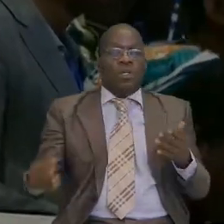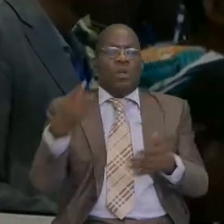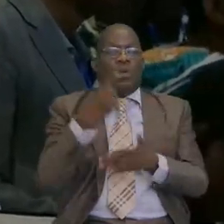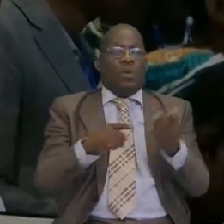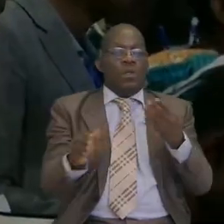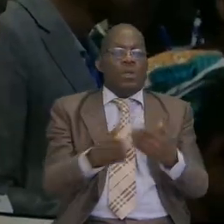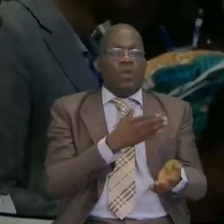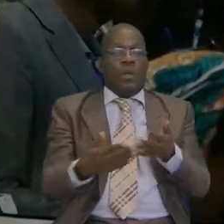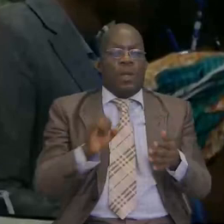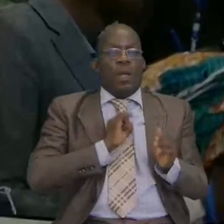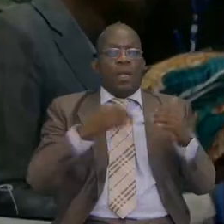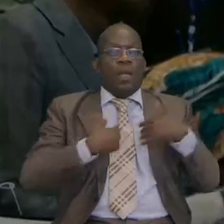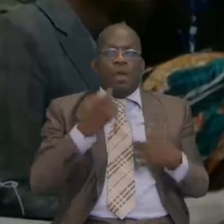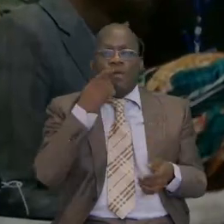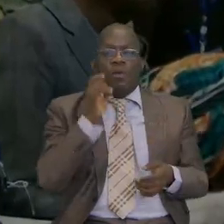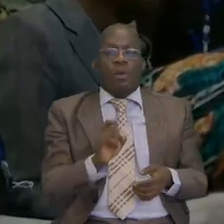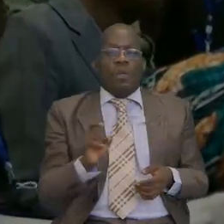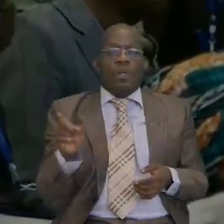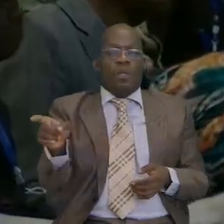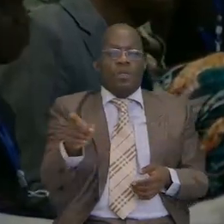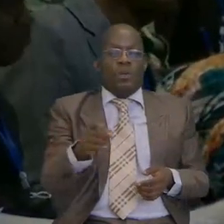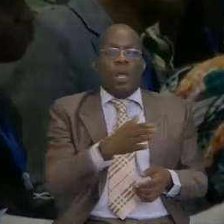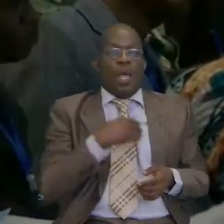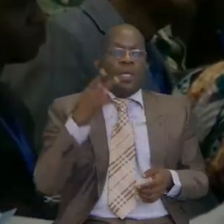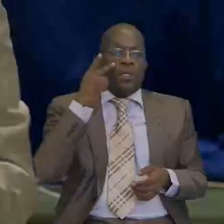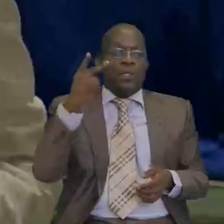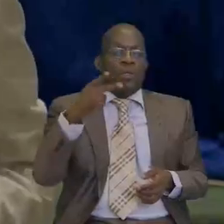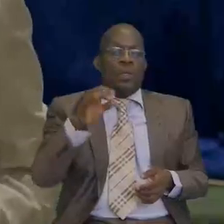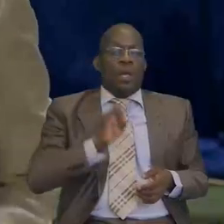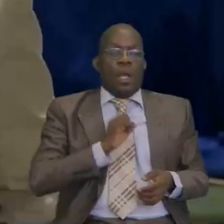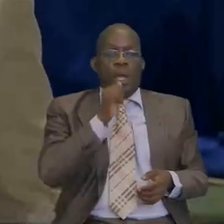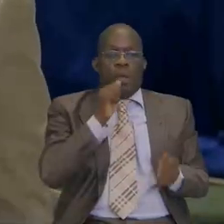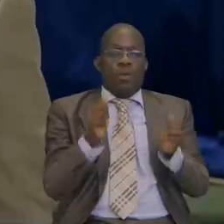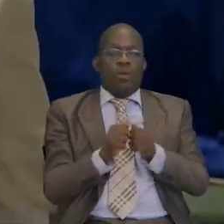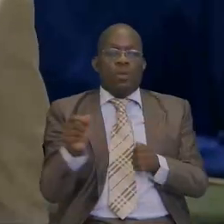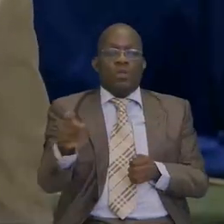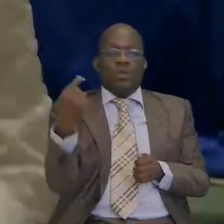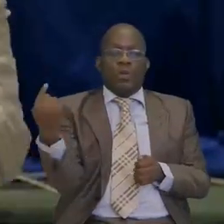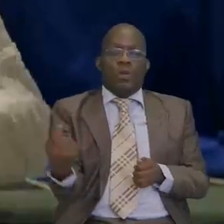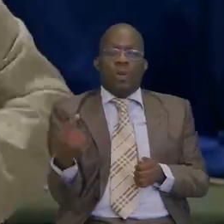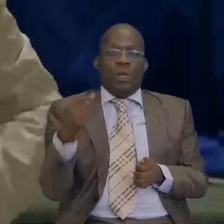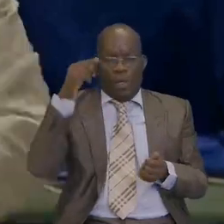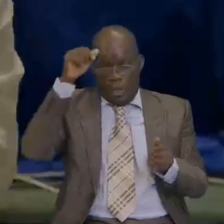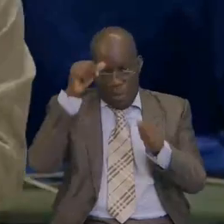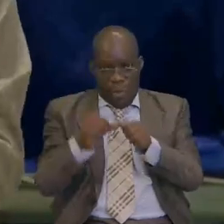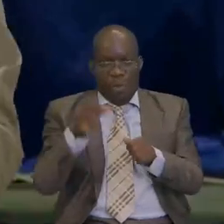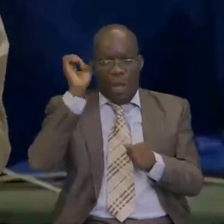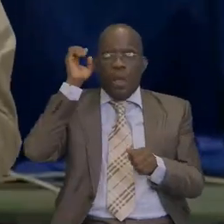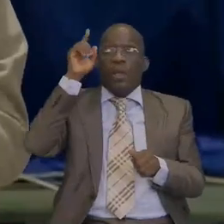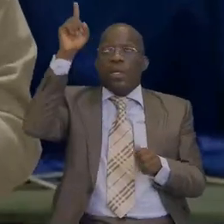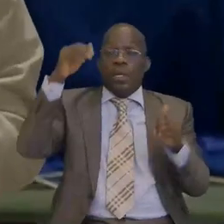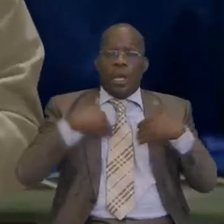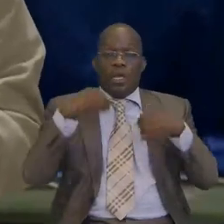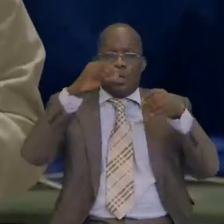Et voici, je suis avec vous tous les jours. Rappelez-vous, il a toute la